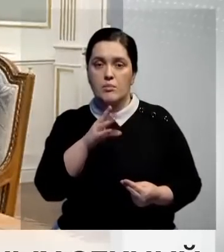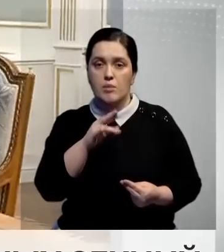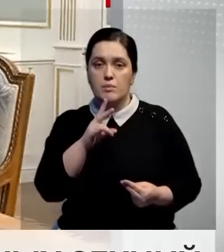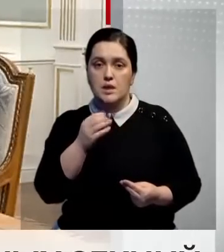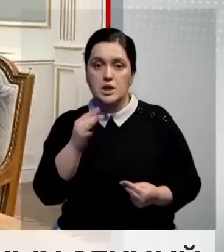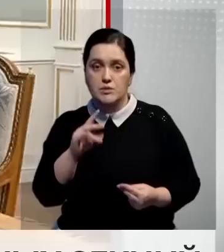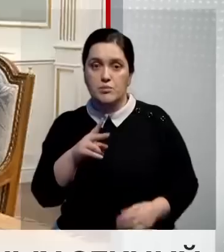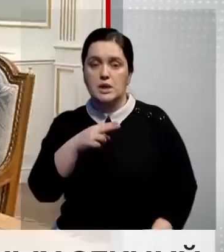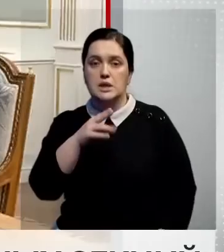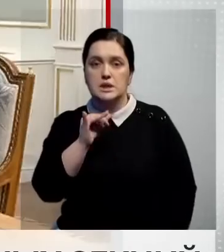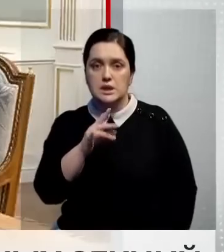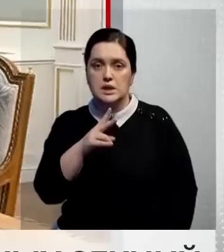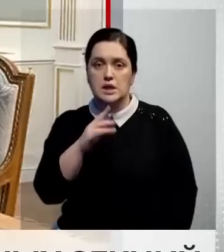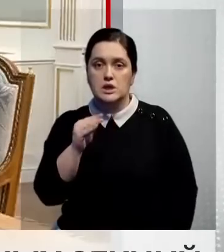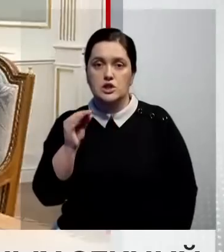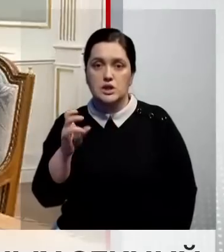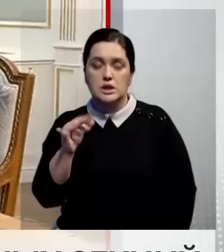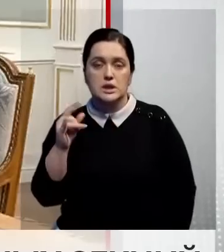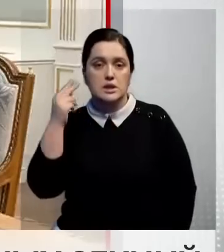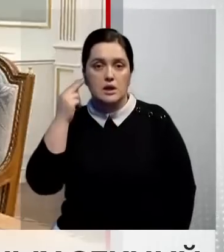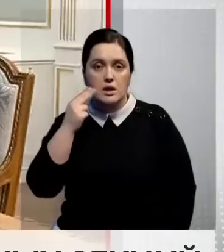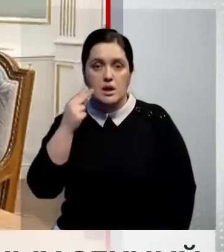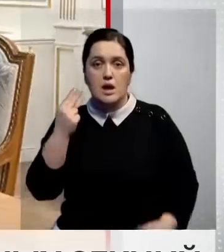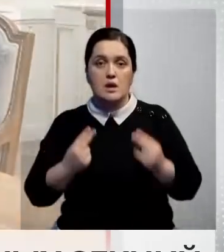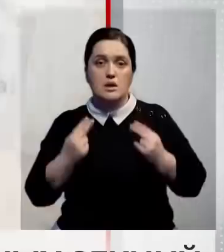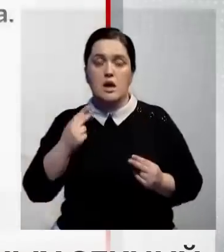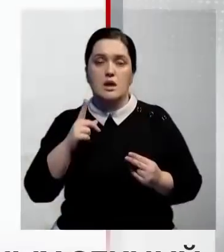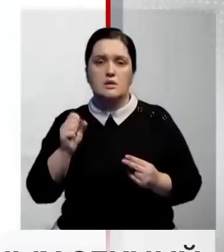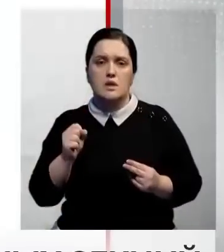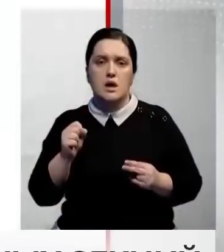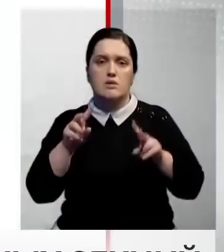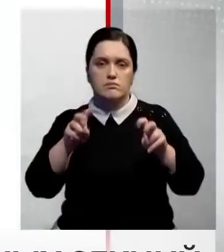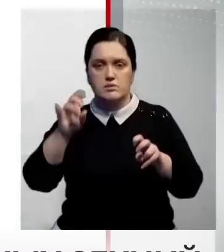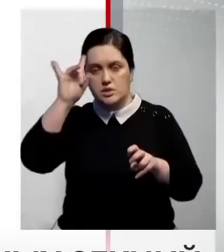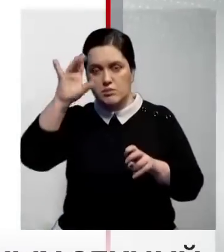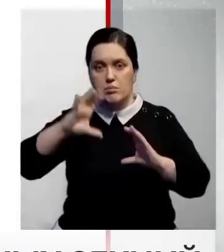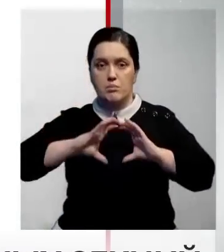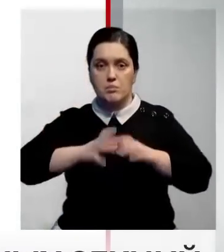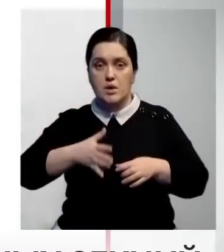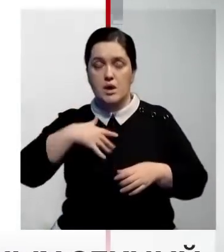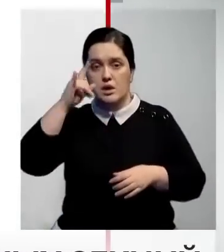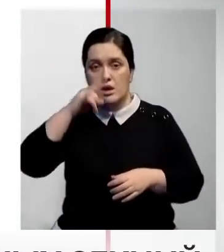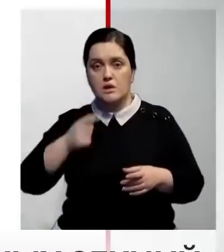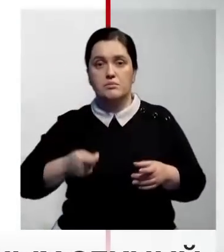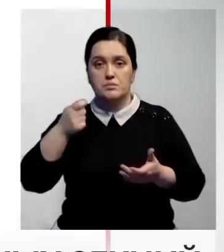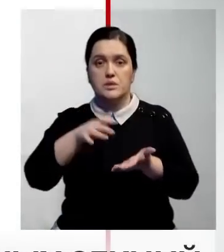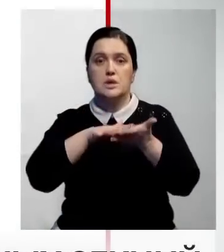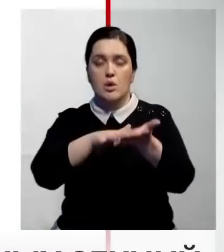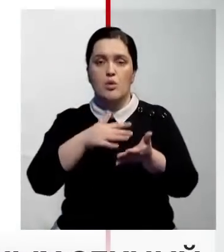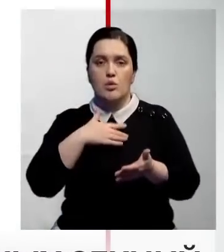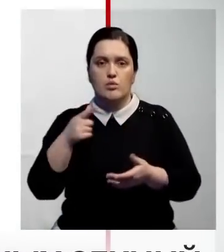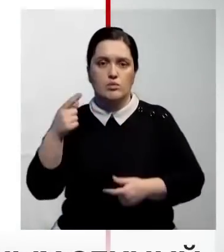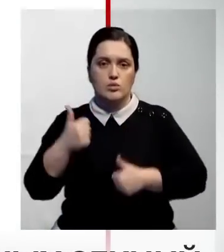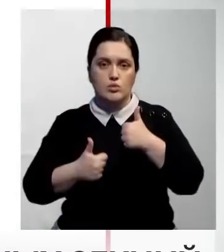и Дин Лижином из Китая. Игра пройдет за звание чемпиона мира. Наша страна подала заявку на проведение турнира,